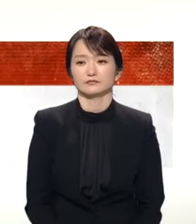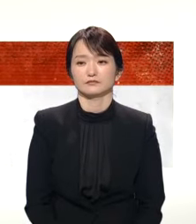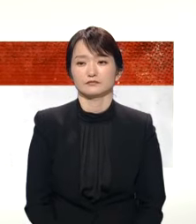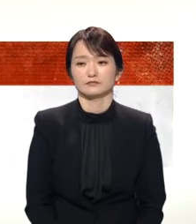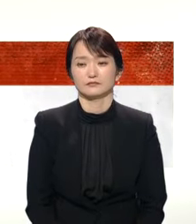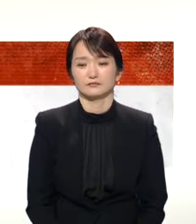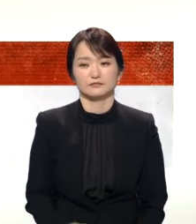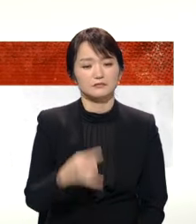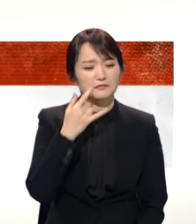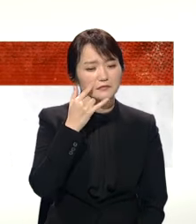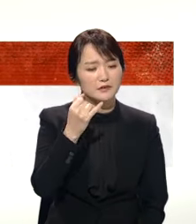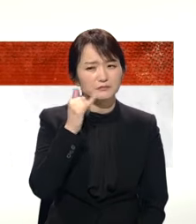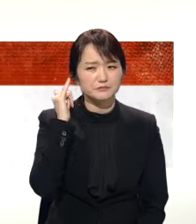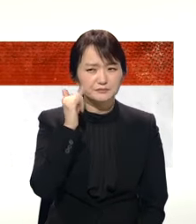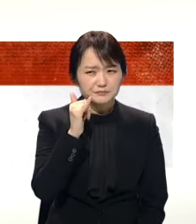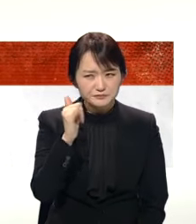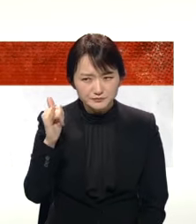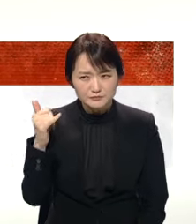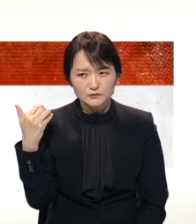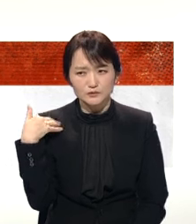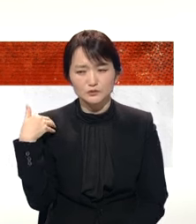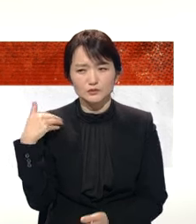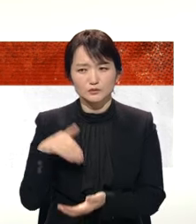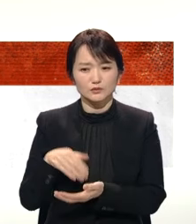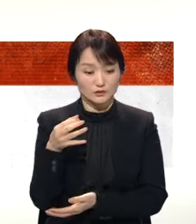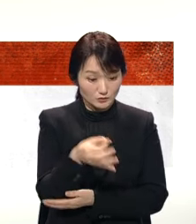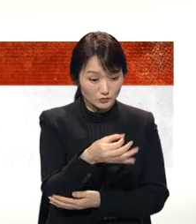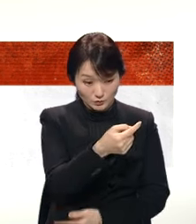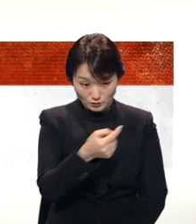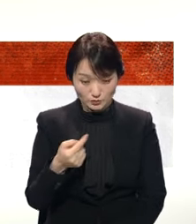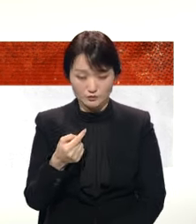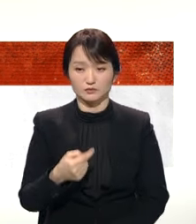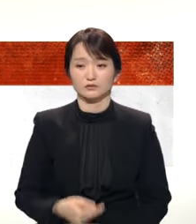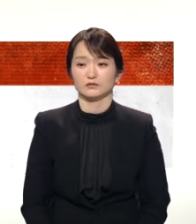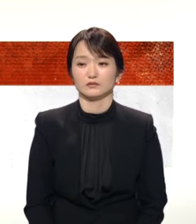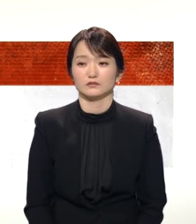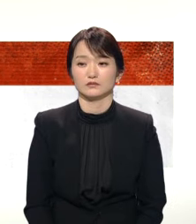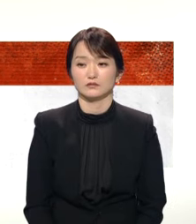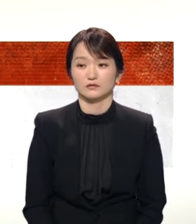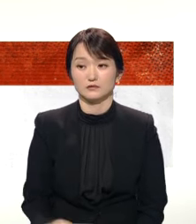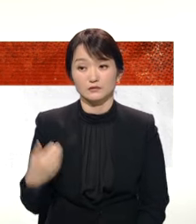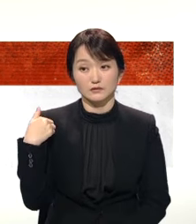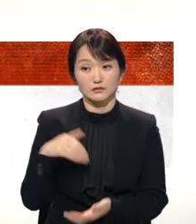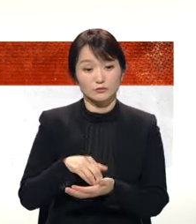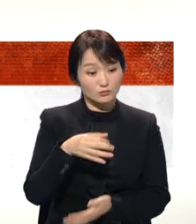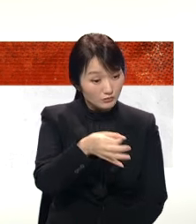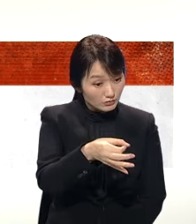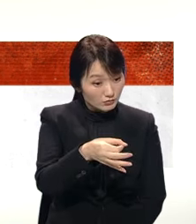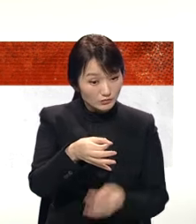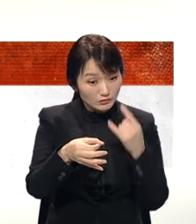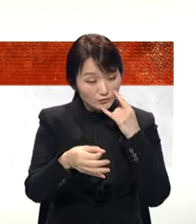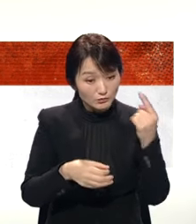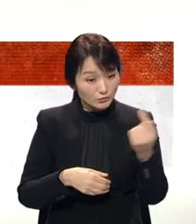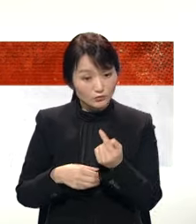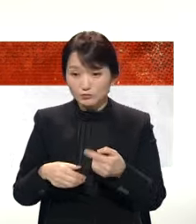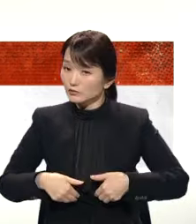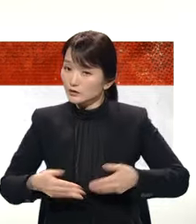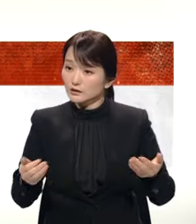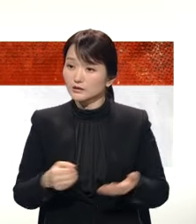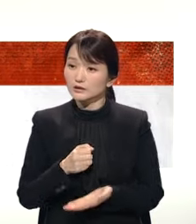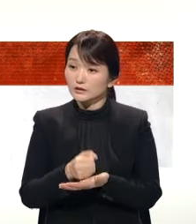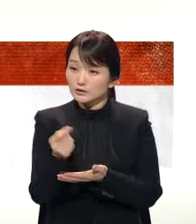엄마들한테 전화를 해가지고 환불을 해드릴 테니 오셔라. 따지고 보면은 환불을 하는데 엄마가 왜 가야 돼요? 그렇잖아요. 그냥 계좌번호